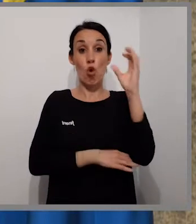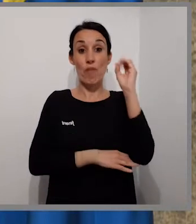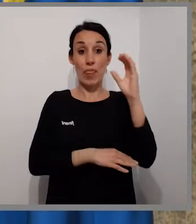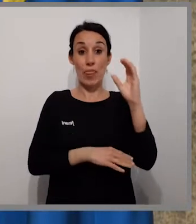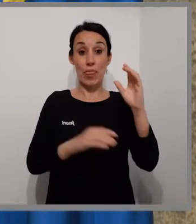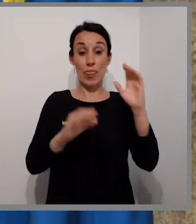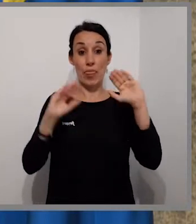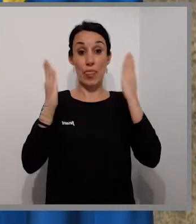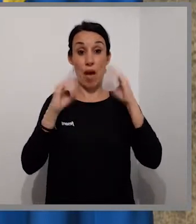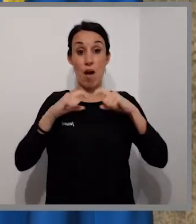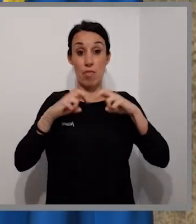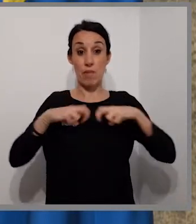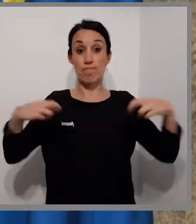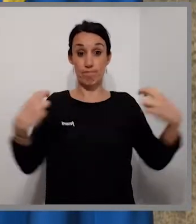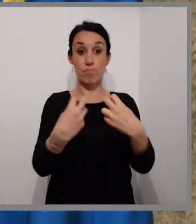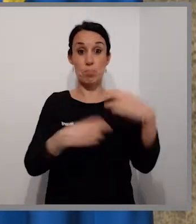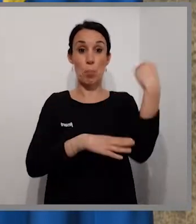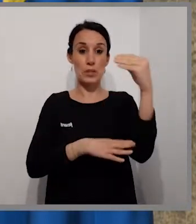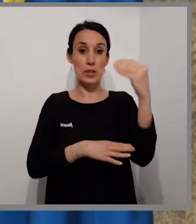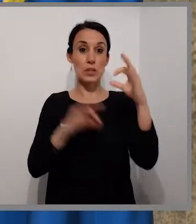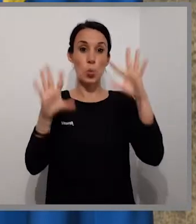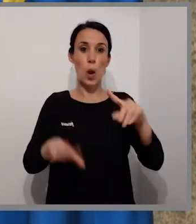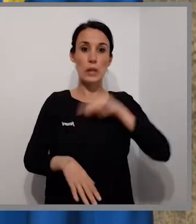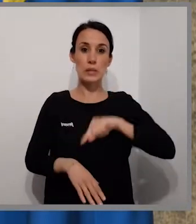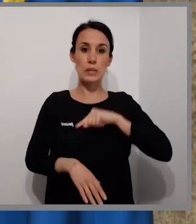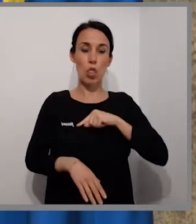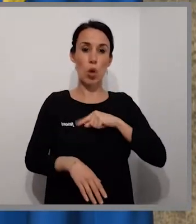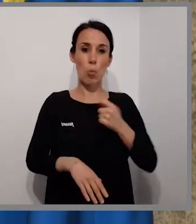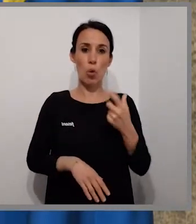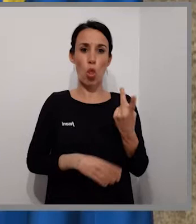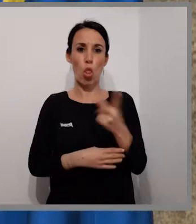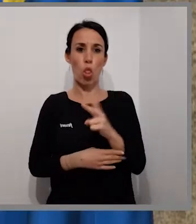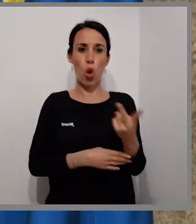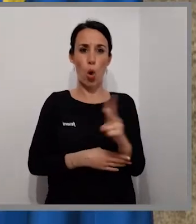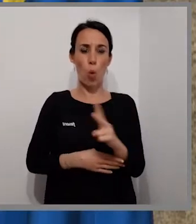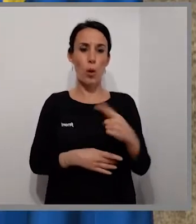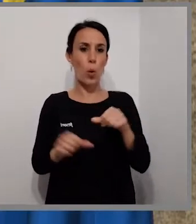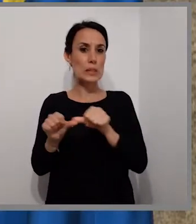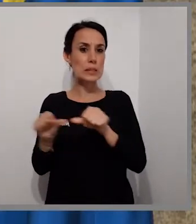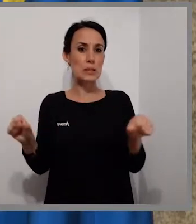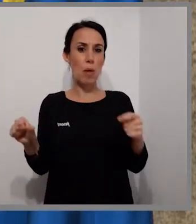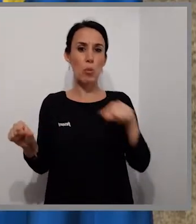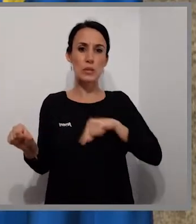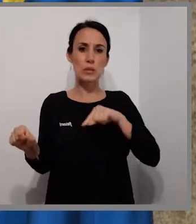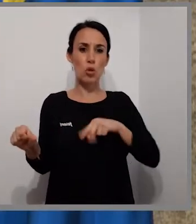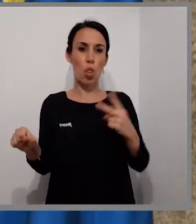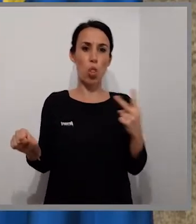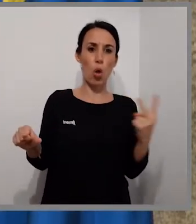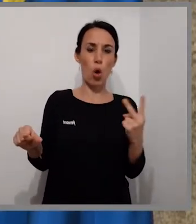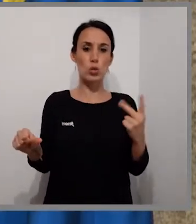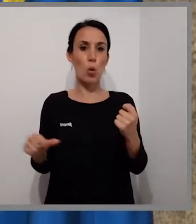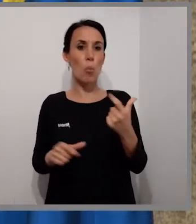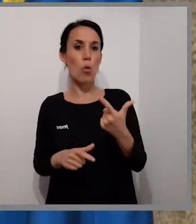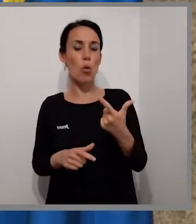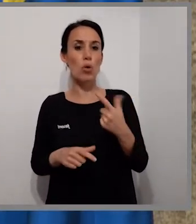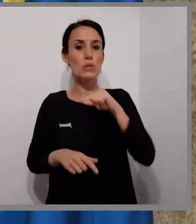de presidents, parlant d'aquesta doble sensació que tenim aquesta setmana. Aquesta és una setmana en la que tenim un doble sentiment.